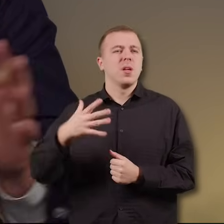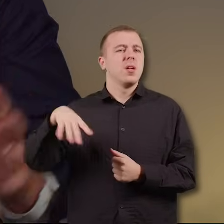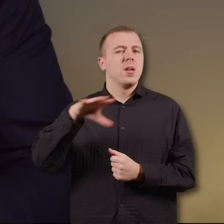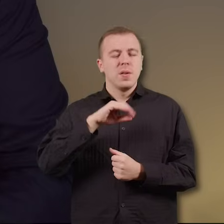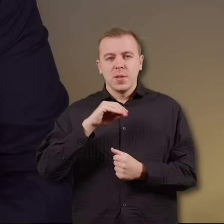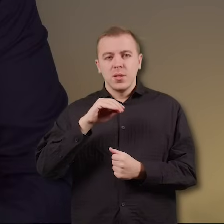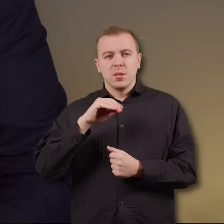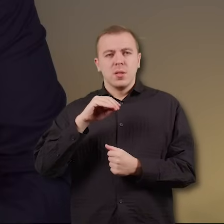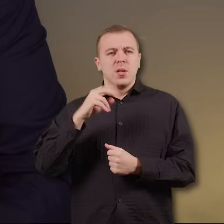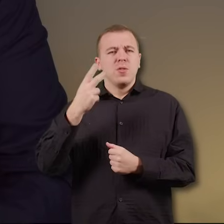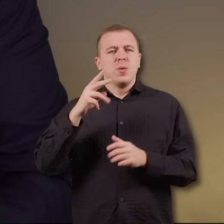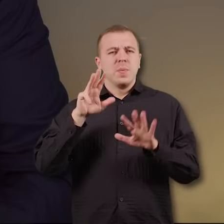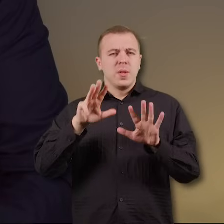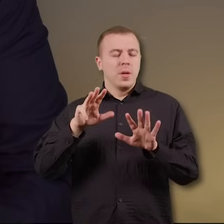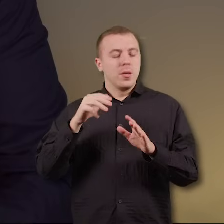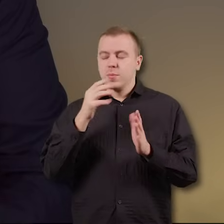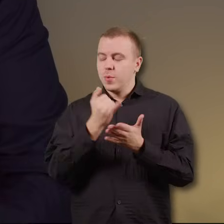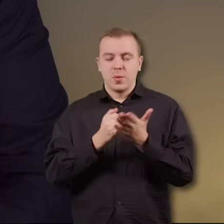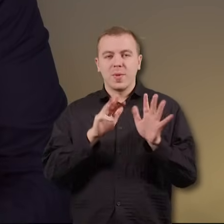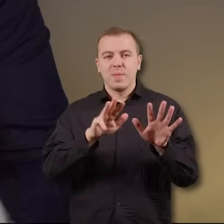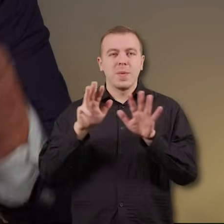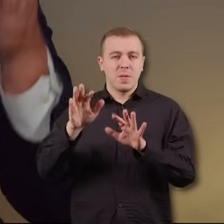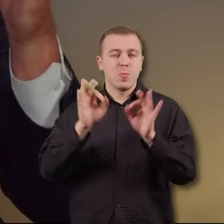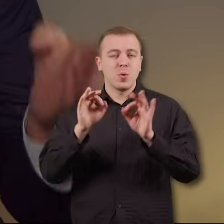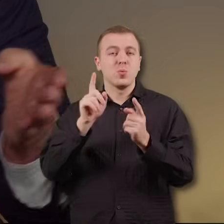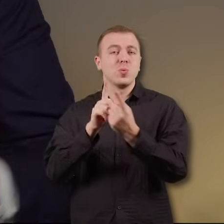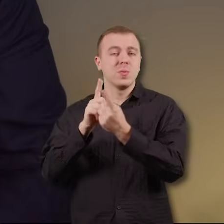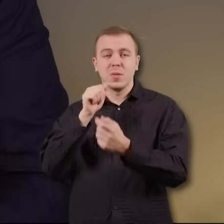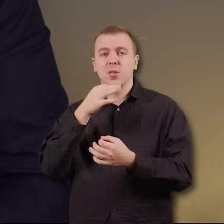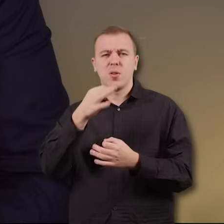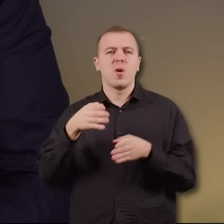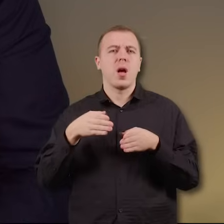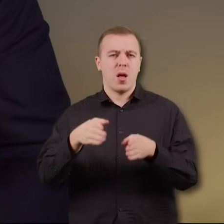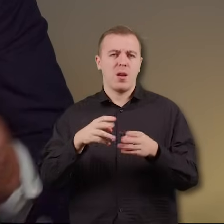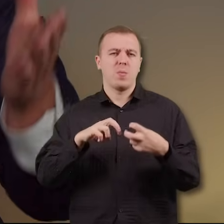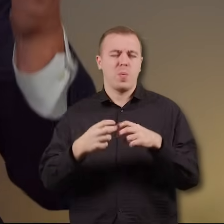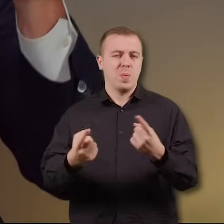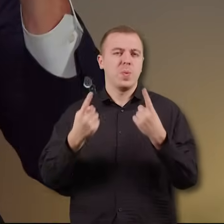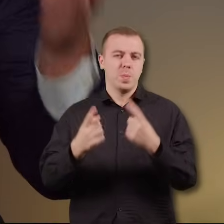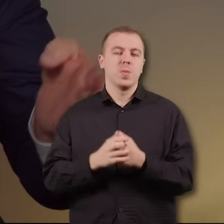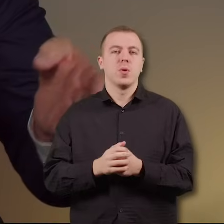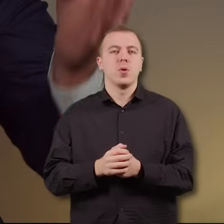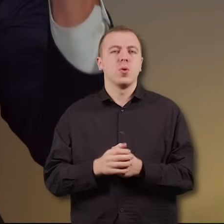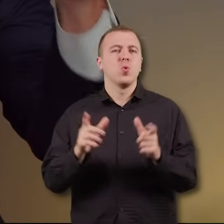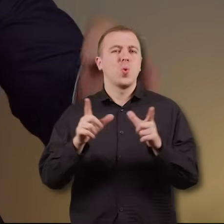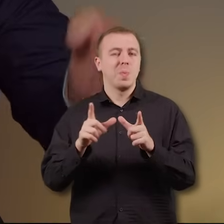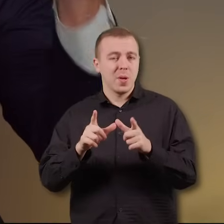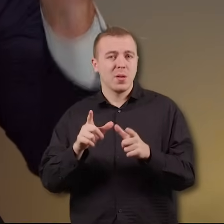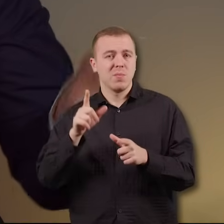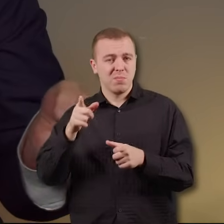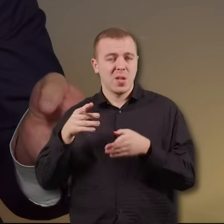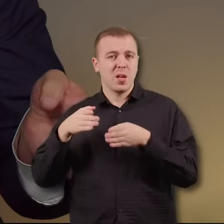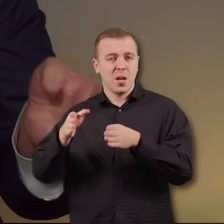visi 99% susitikimuose žmonių pasakė keliai. Ukmergėje sako, va, Vilniaus gatvė,